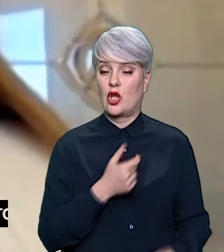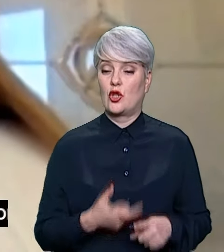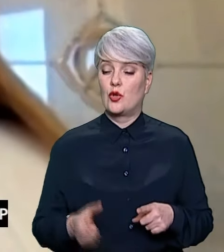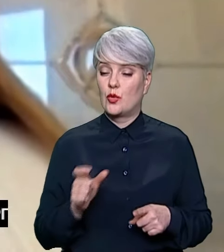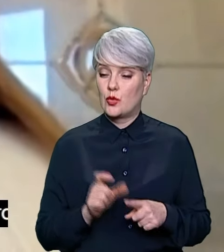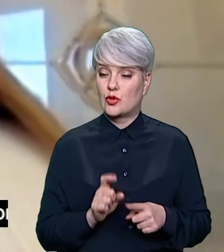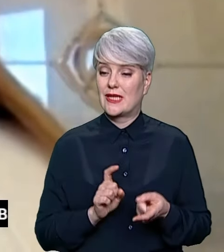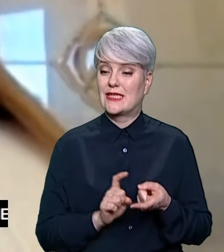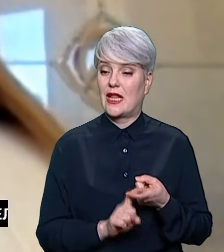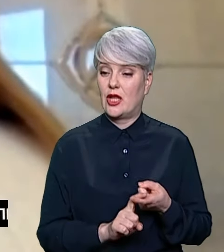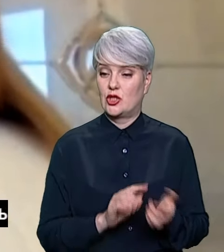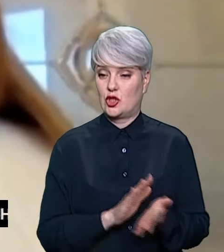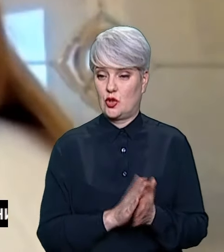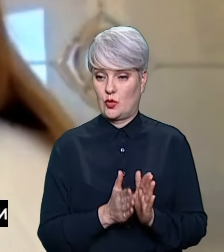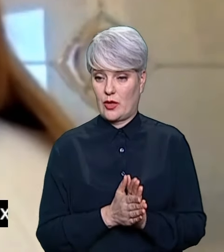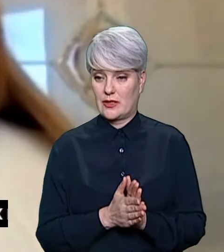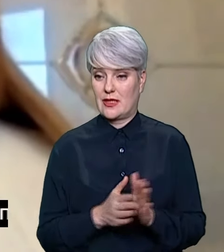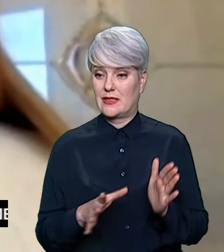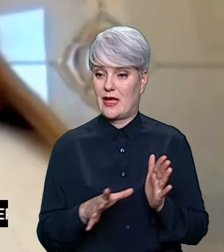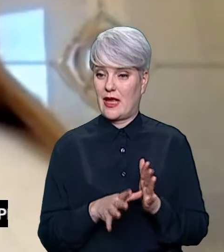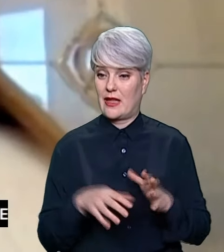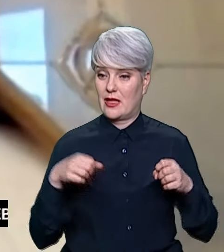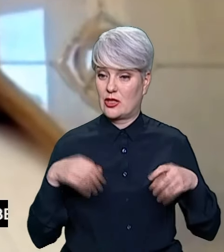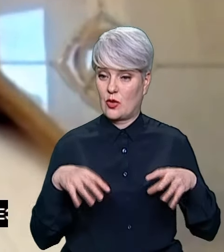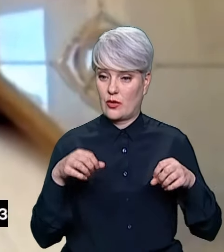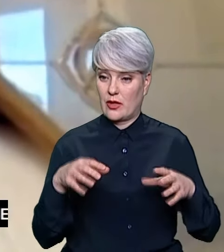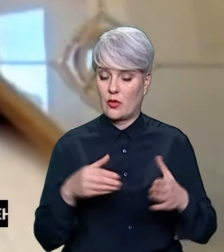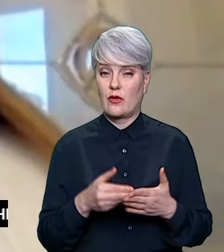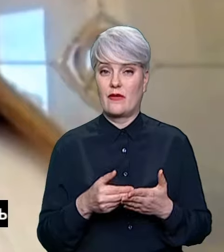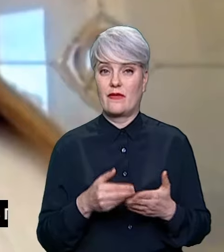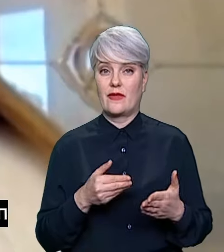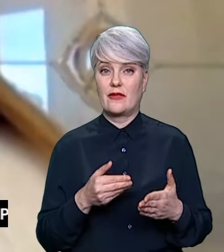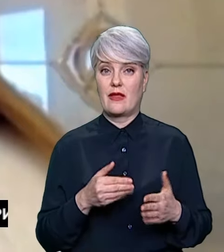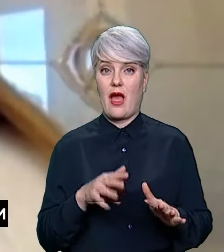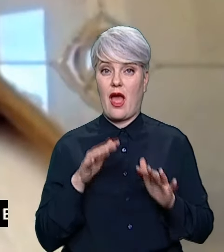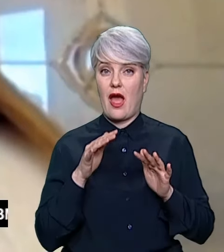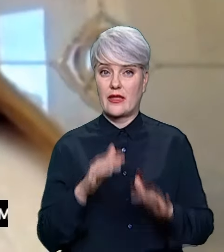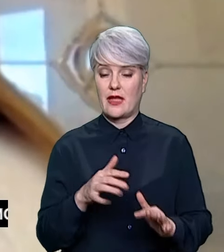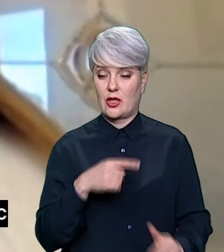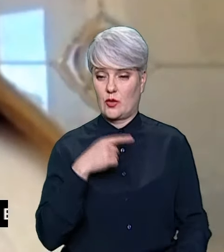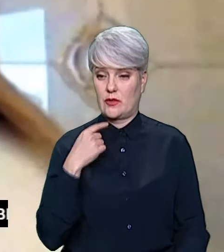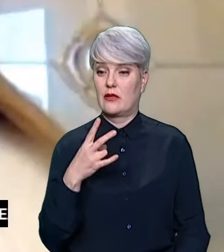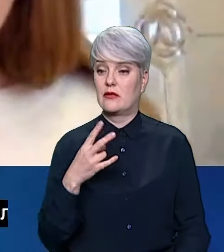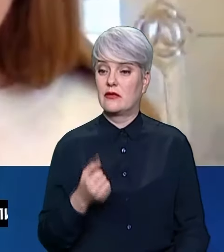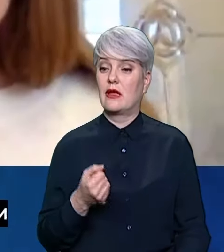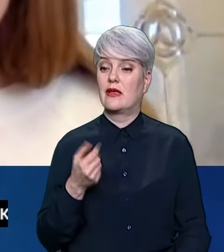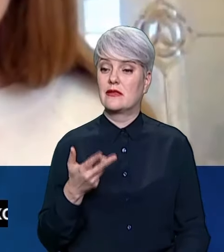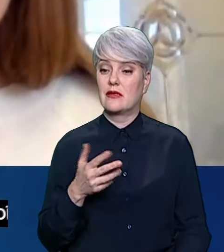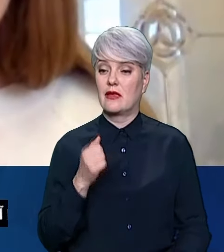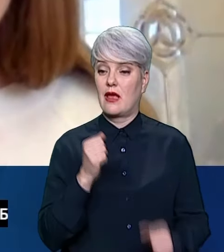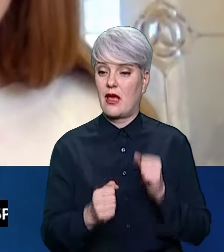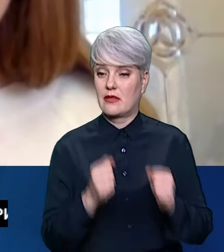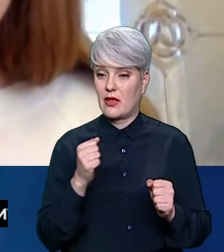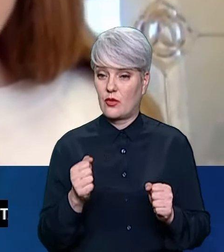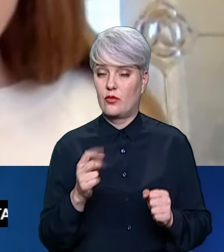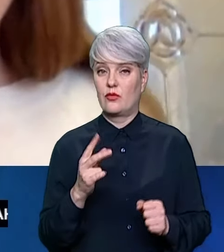дуже залежить ситуація з електроенергією якраз від атак росіян, наскільки вони атакують і